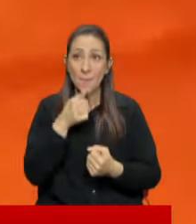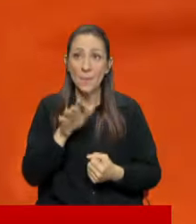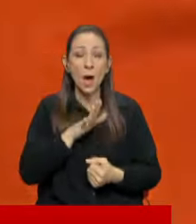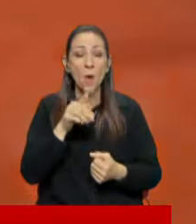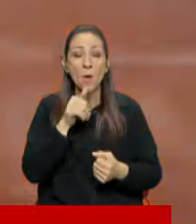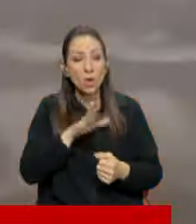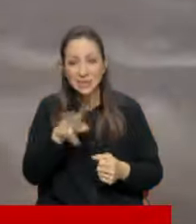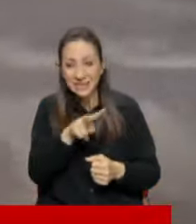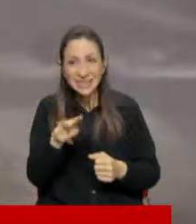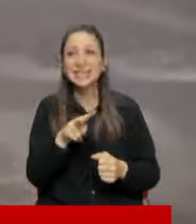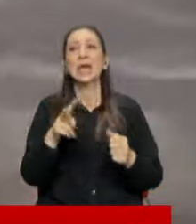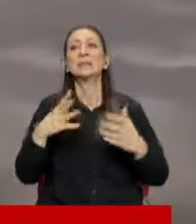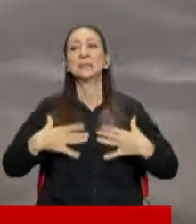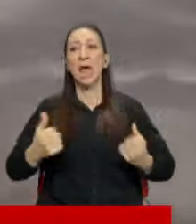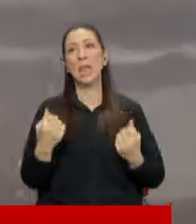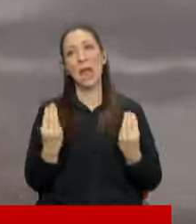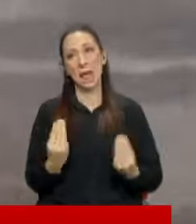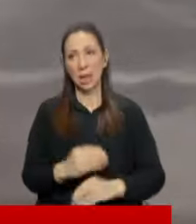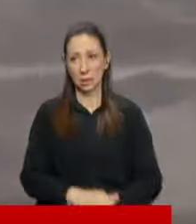sağlık durumu iyi.